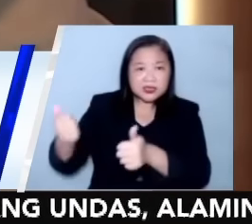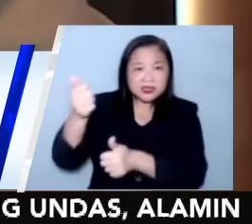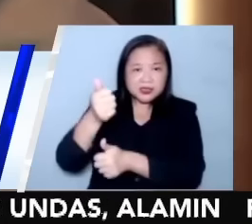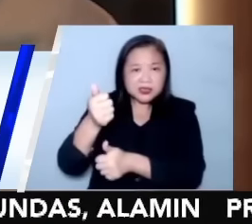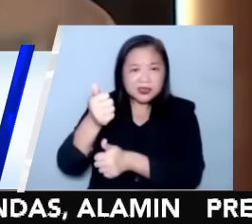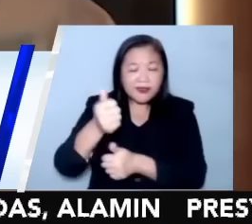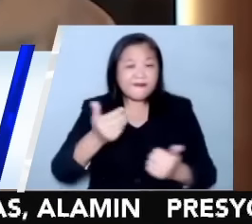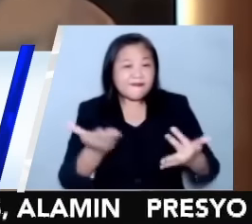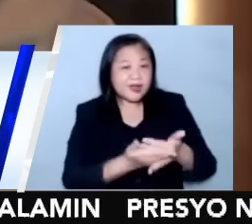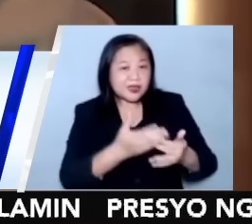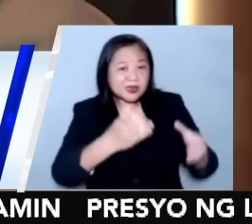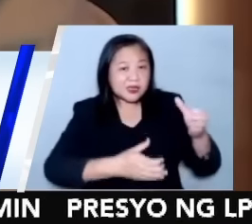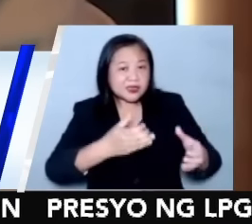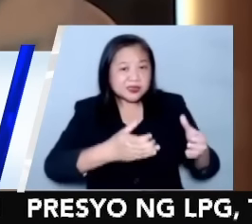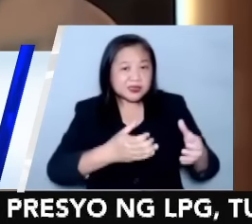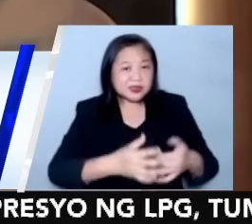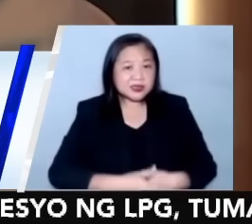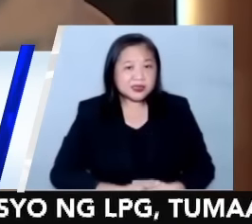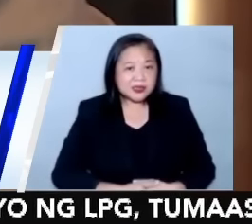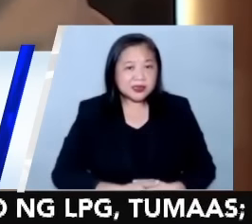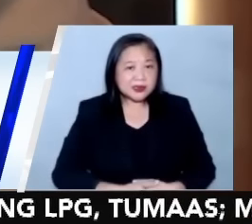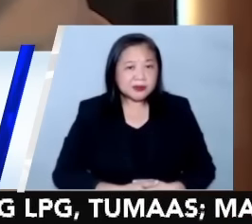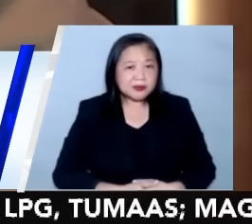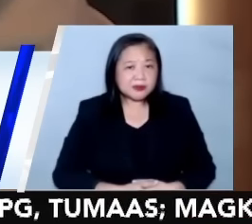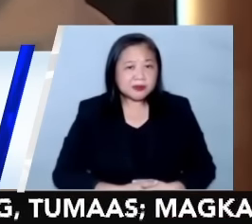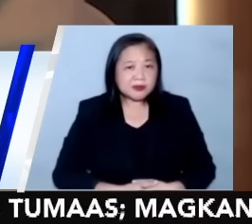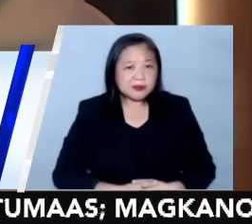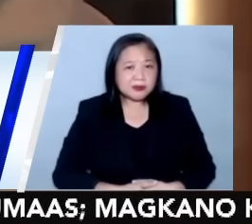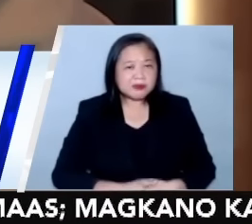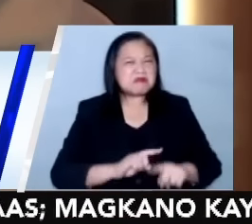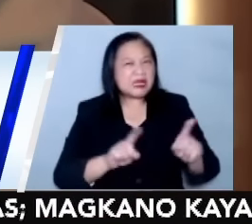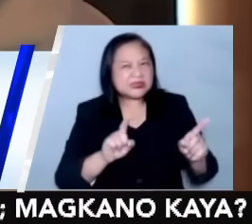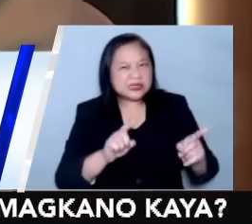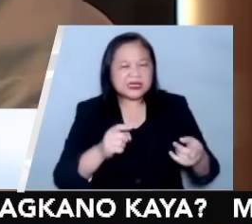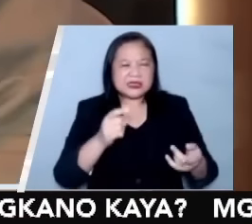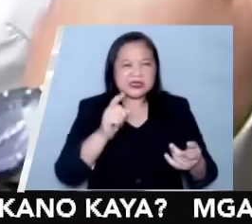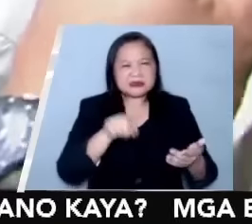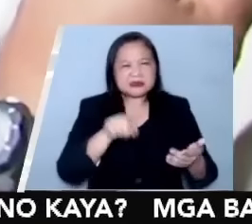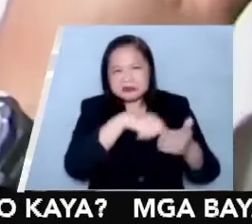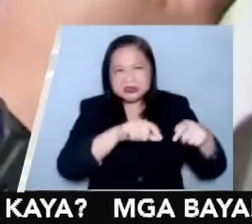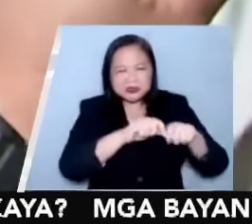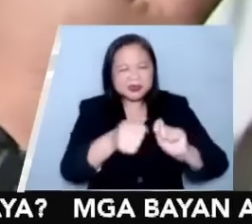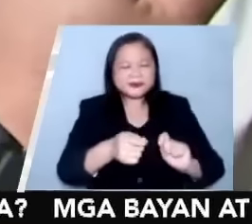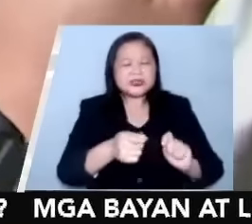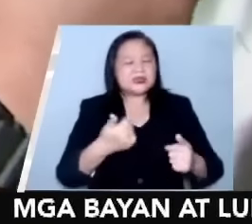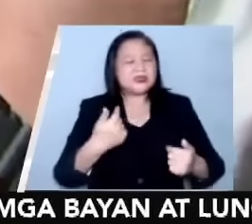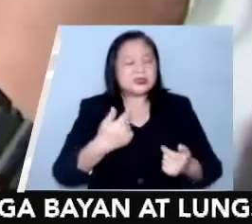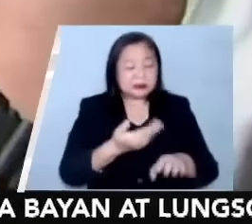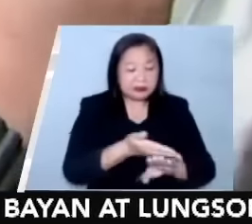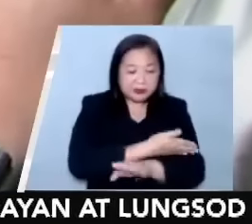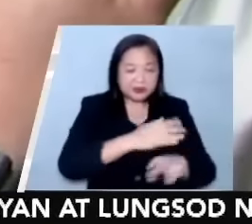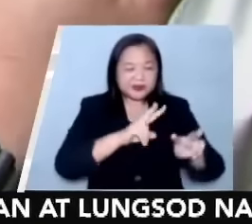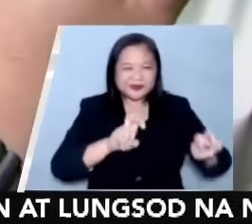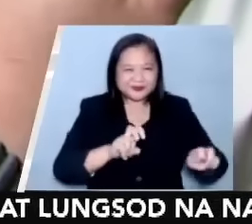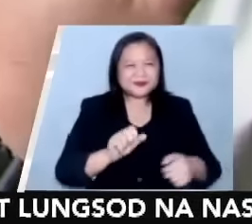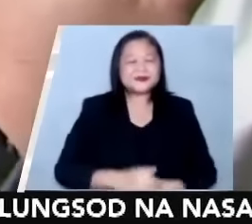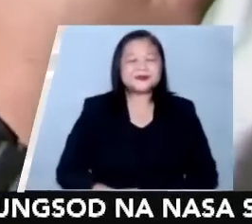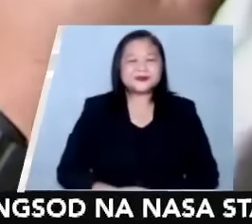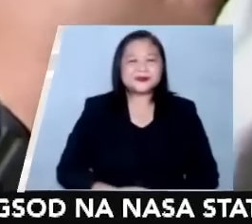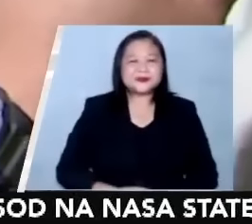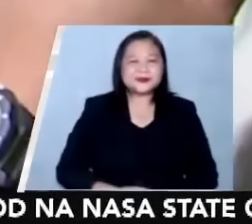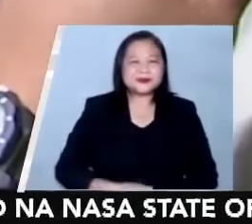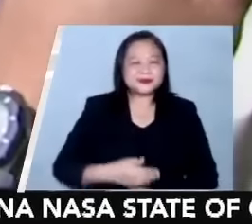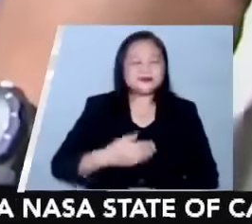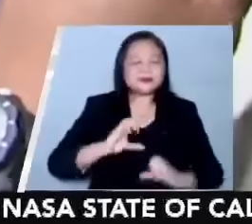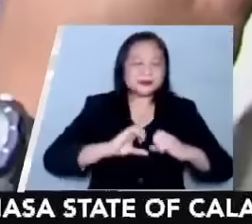kaso na ultimately madi-dismiss sa preliminary investigation pa lang. Sanima Refrat, nagbabalita